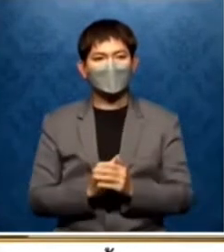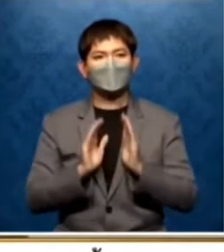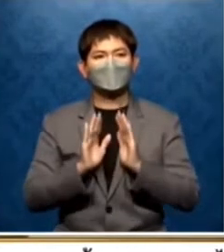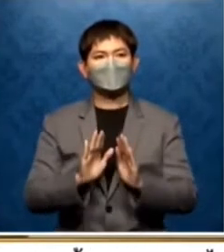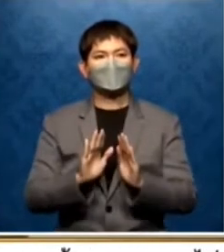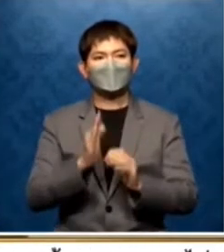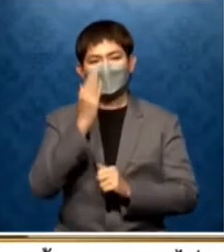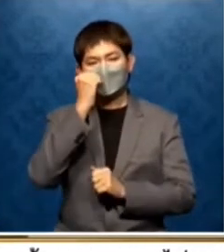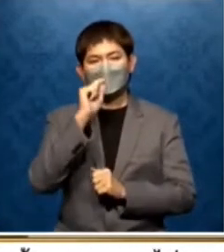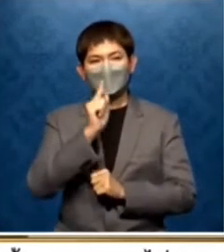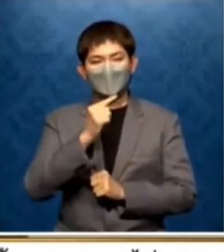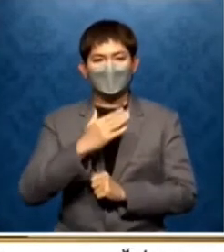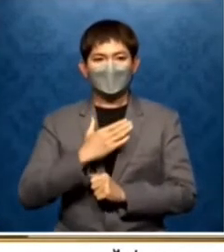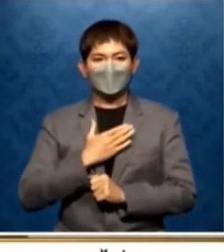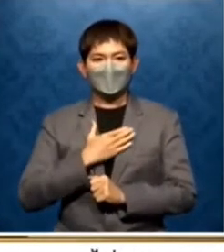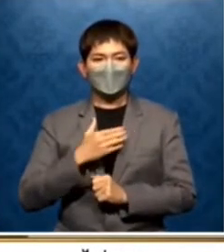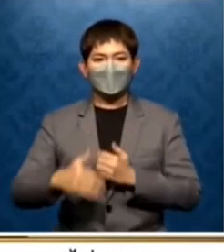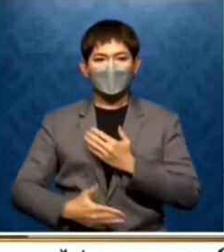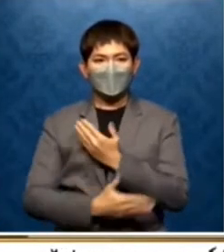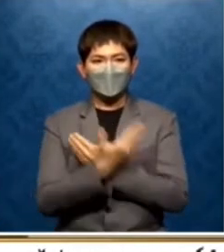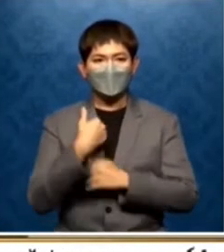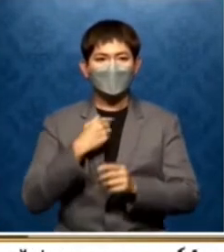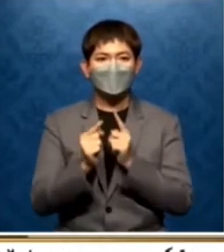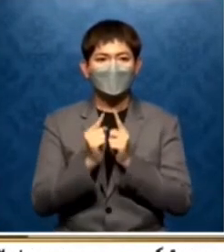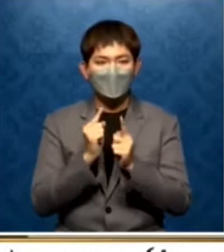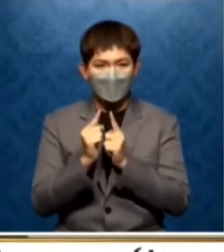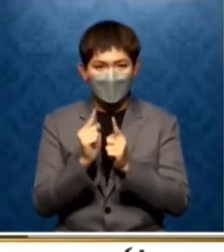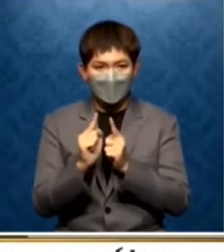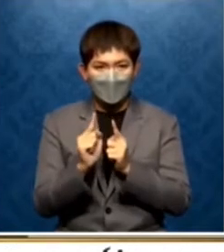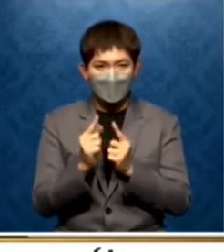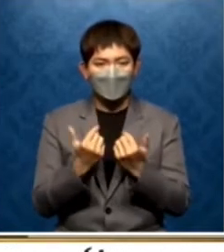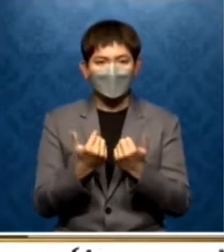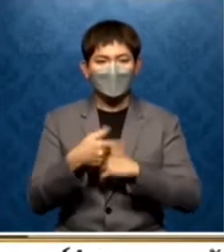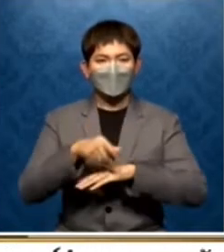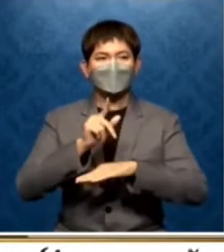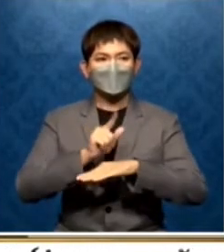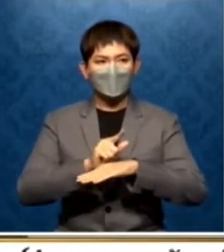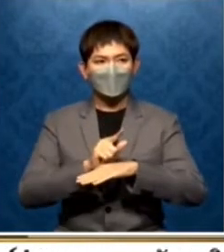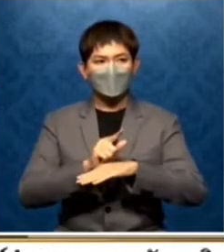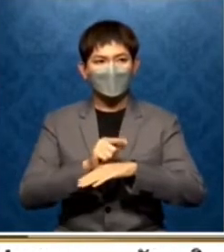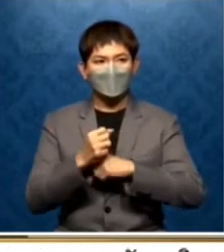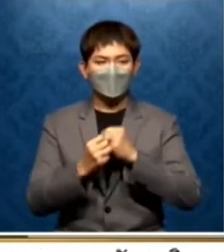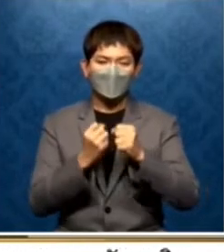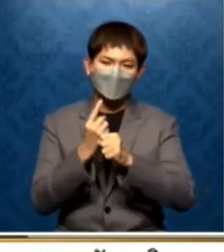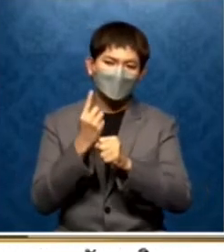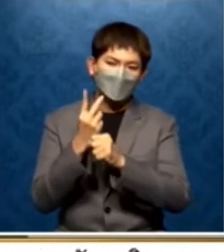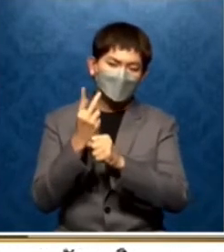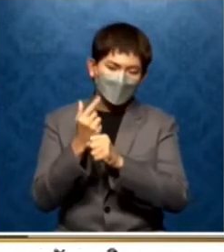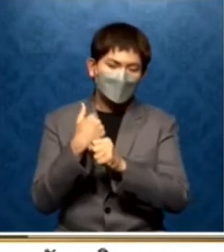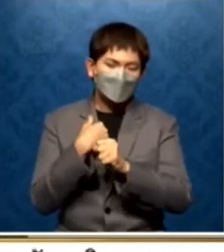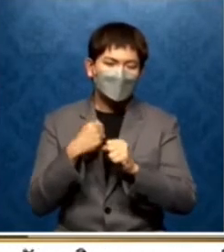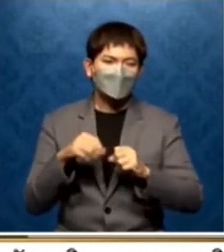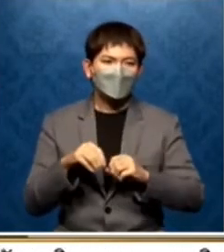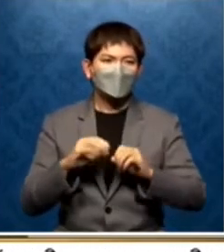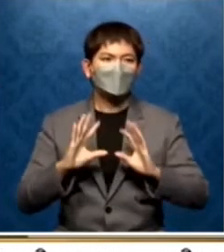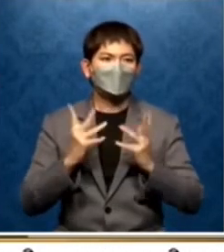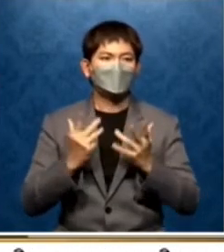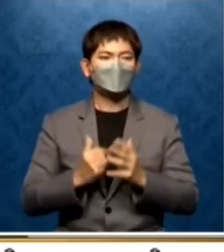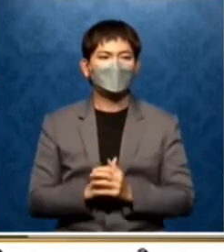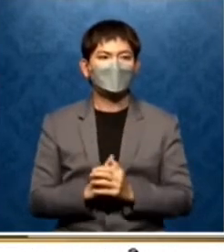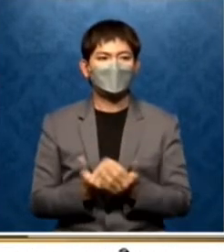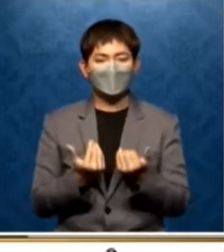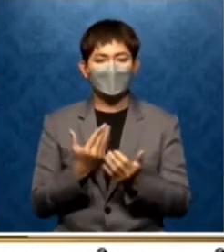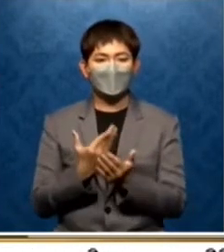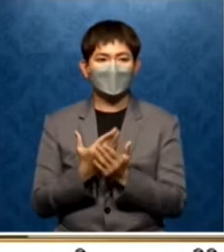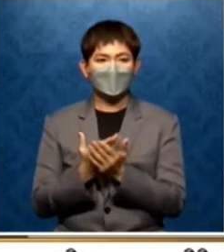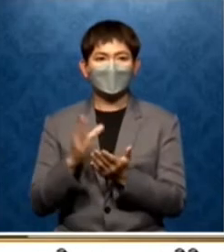ะว่าผมคงจะได้มีโอกาสคุยกับท่านประธานไม่กี่ปีแล้วครับ ต่อไปนะครับพูดถึงกองทุ